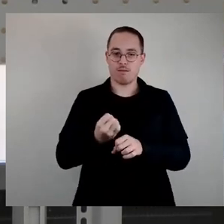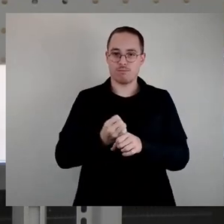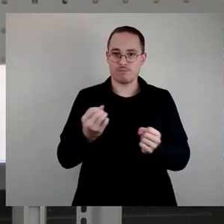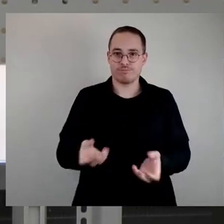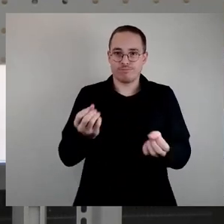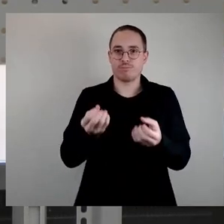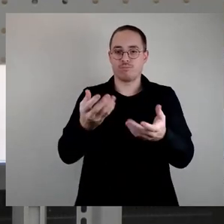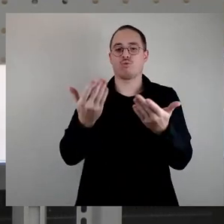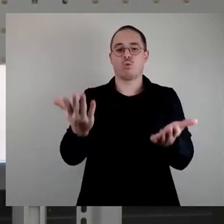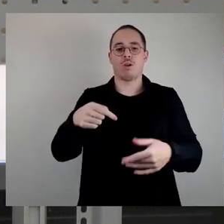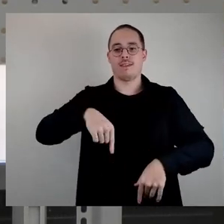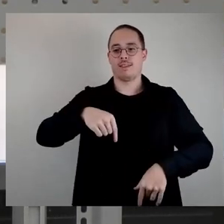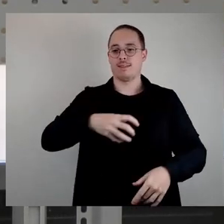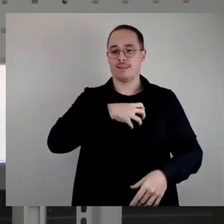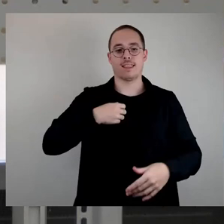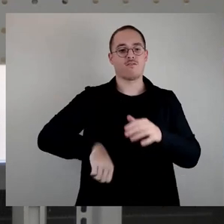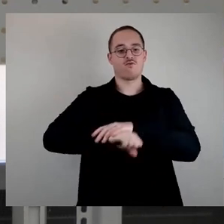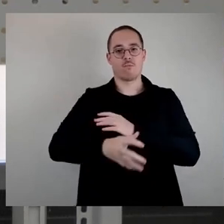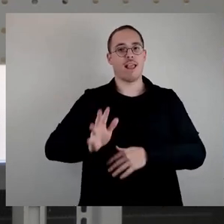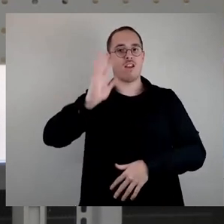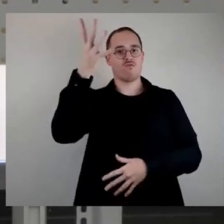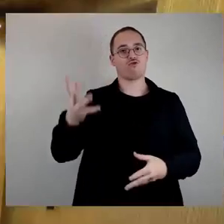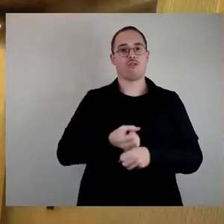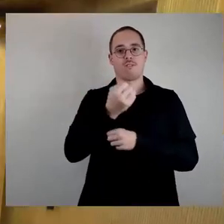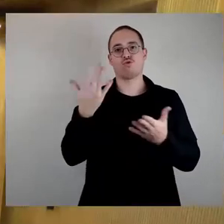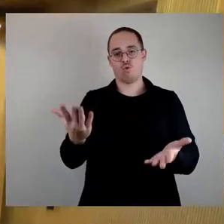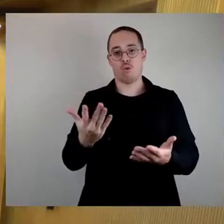dazu hat dieser Antrag leider keine Lösung parat. Vielen Dank.